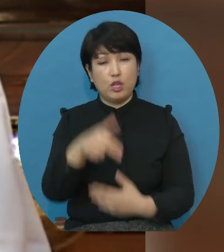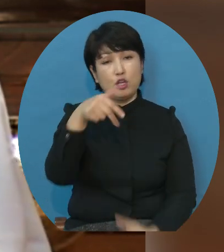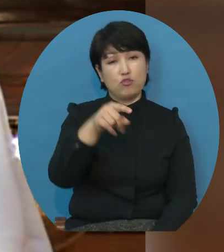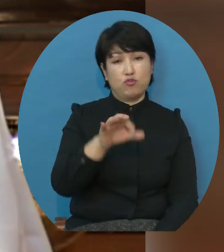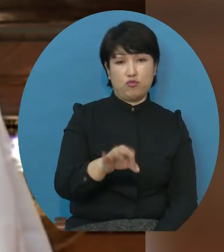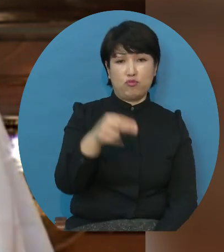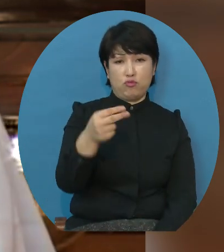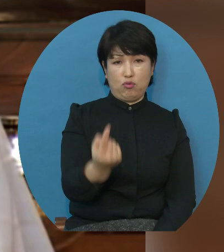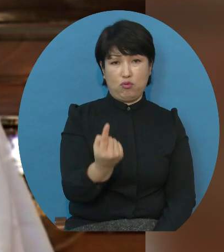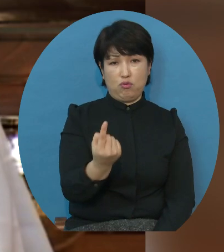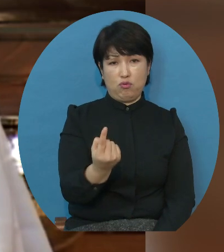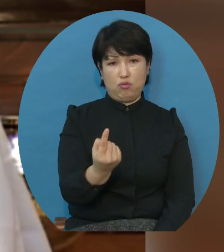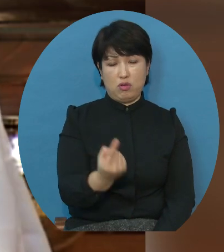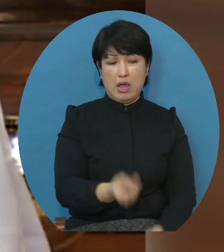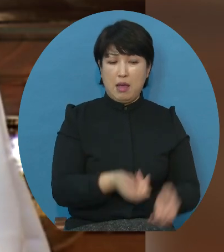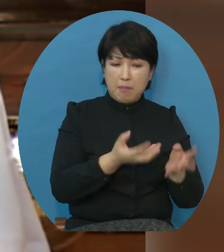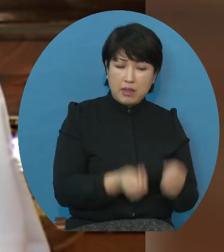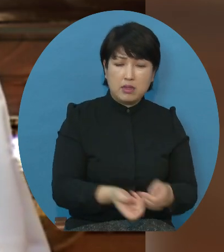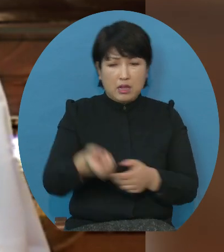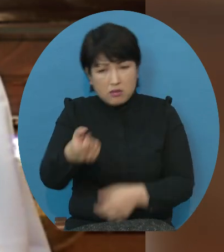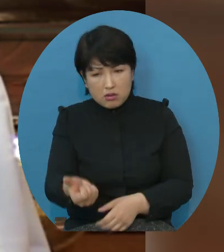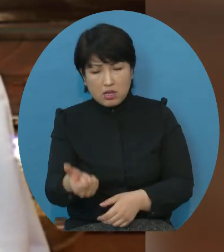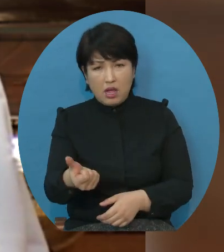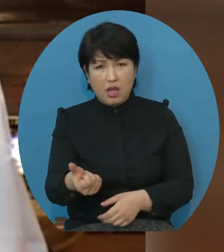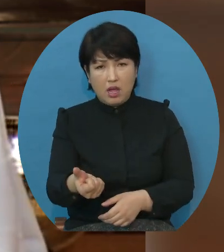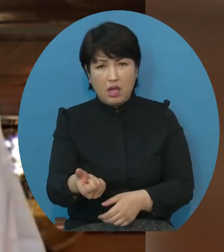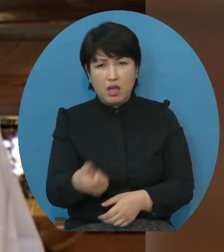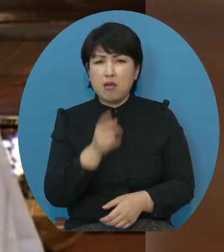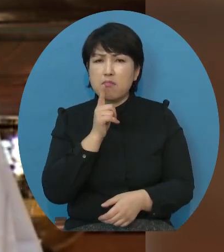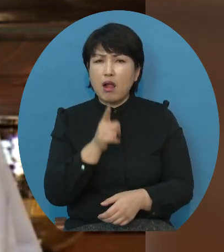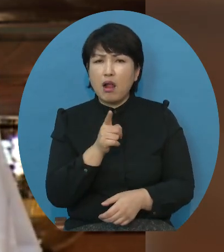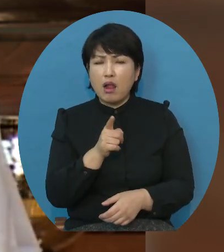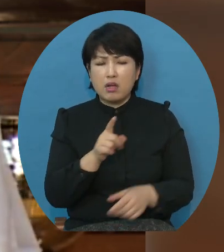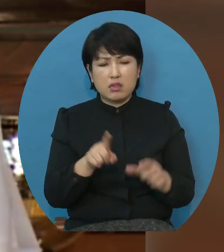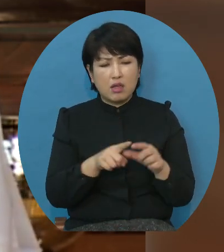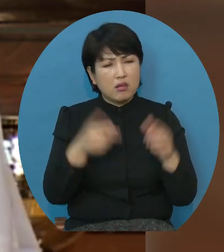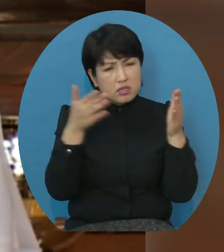중로 라는 것은 많이 먹는다 적게 먹는다는 게 아니라면